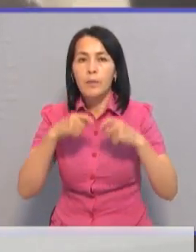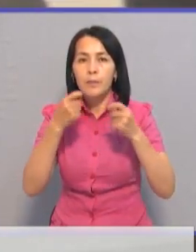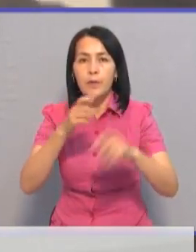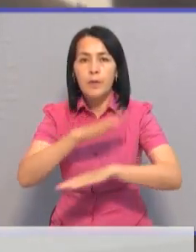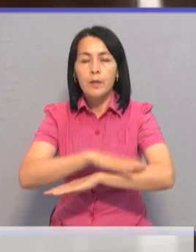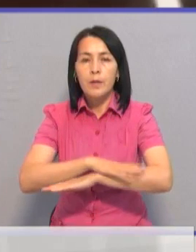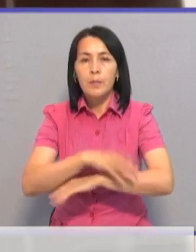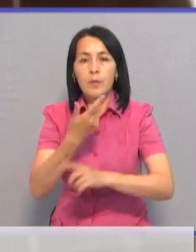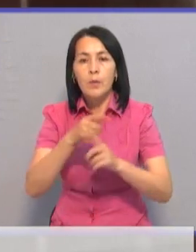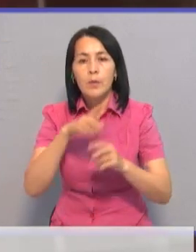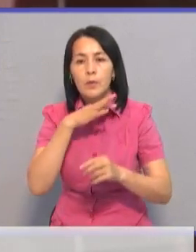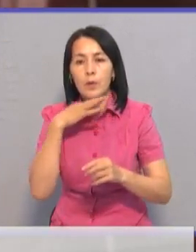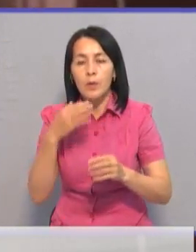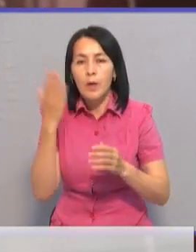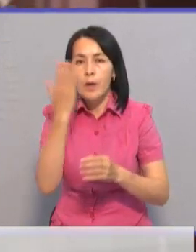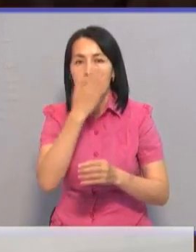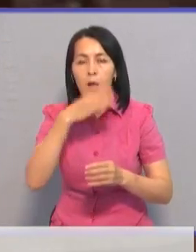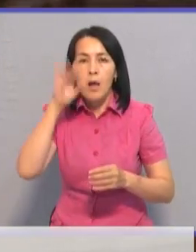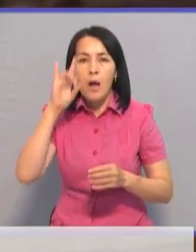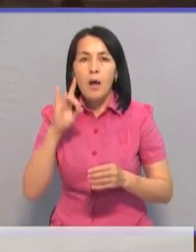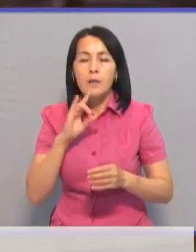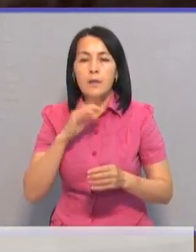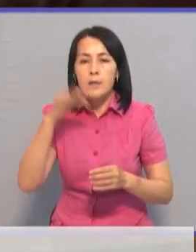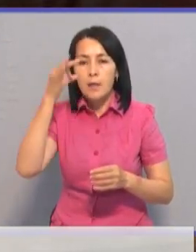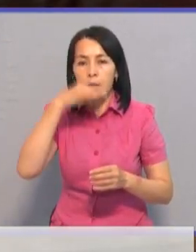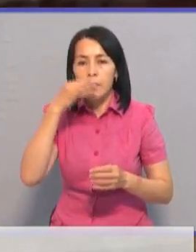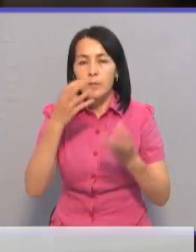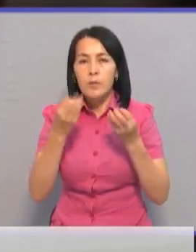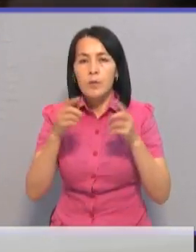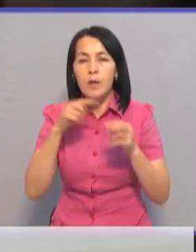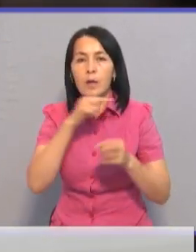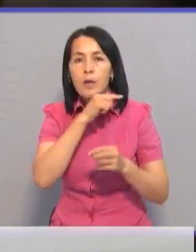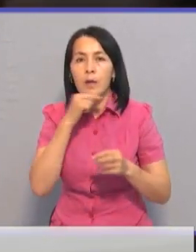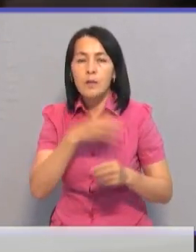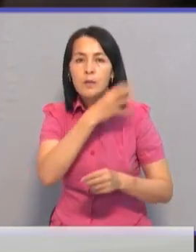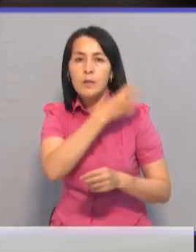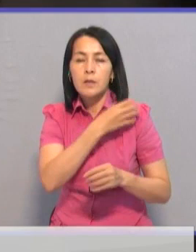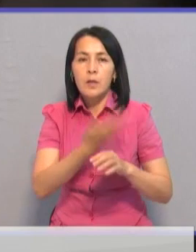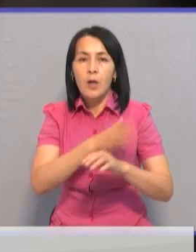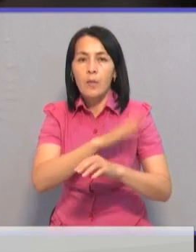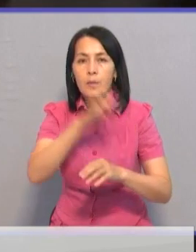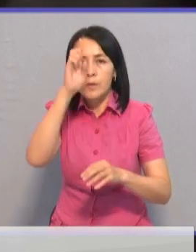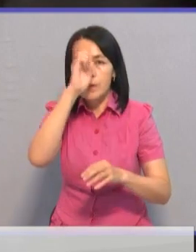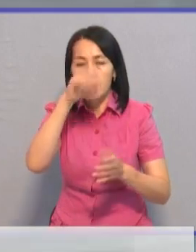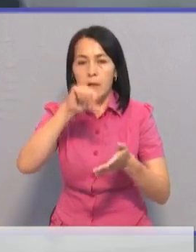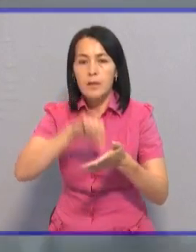тәрбие мен тағылымы баршылық. Фильмге Қазақстан мен Германия, сонымен қатар Ресей, Швейцария, Польша елдері де